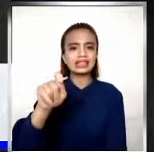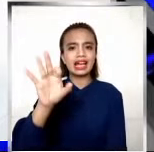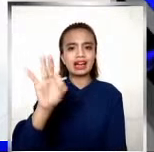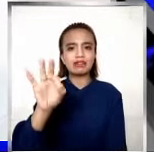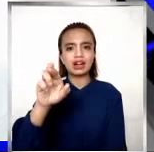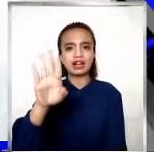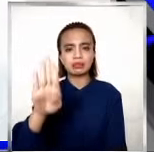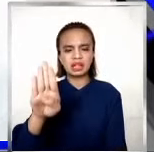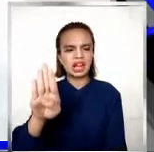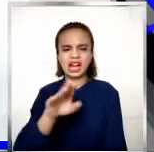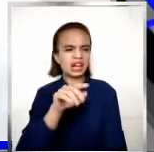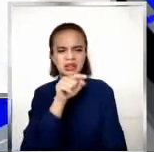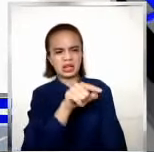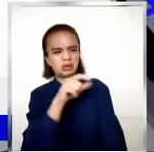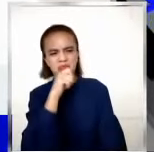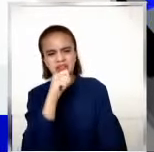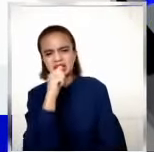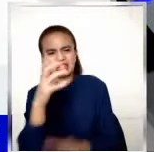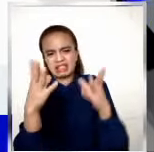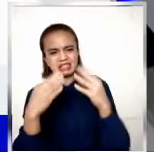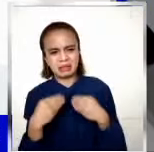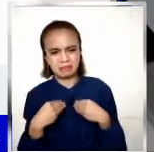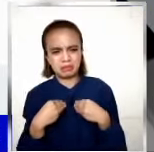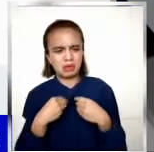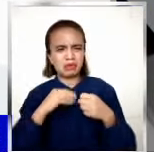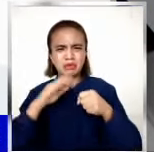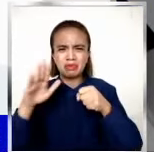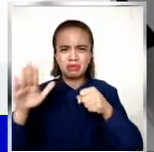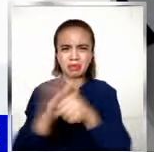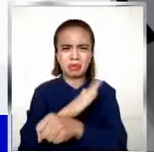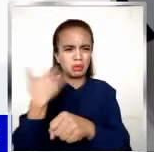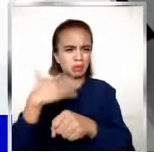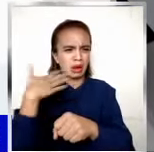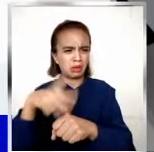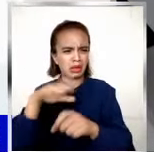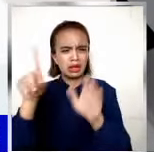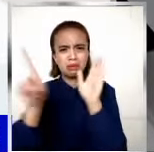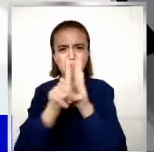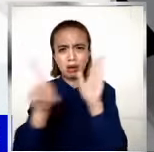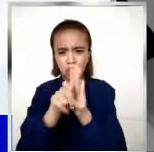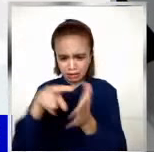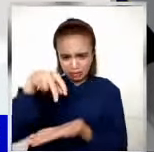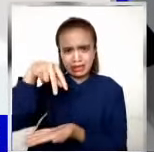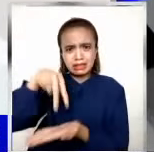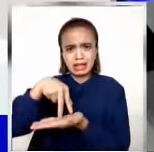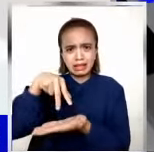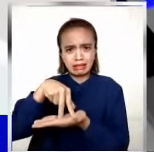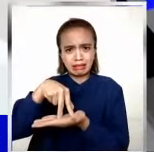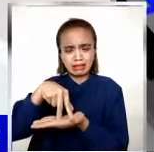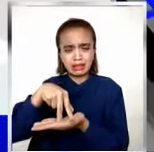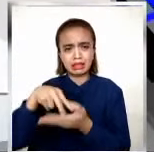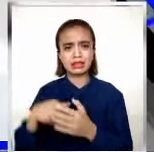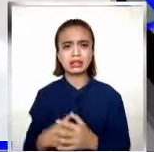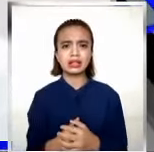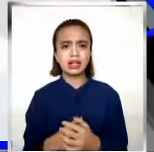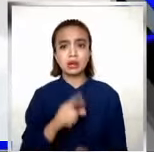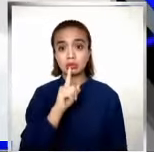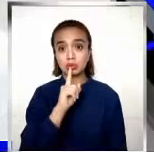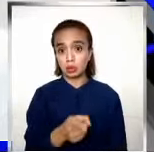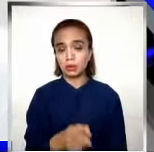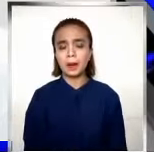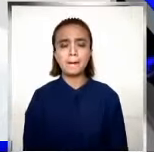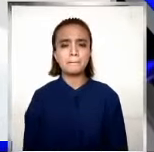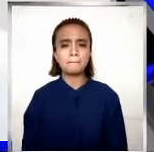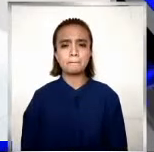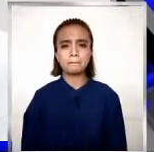distancing. Overloading sa ngayon dahil nga po bawal po may standing. Actually, doon pa lang sa sobrang